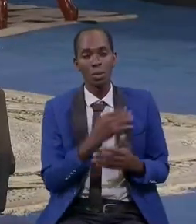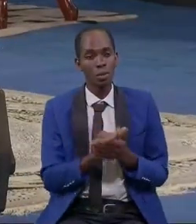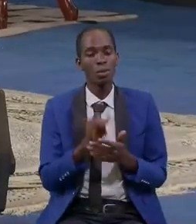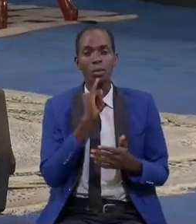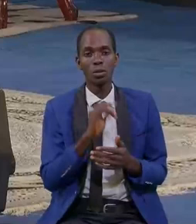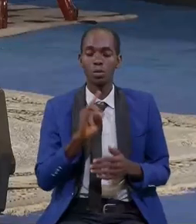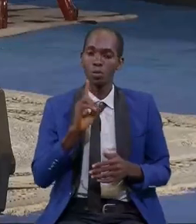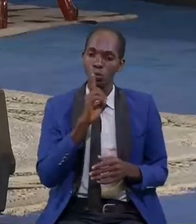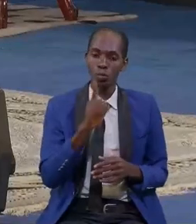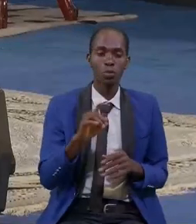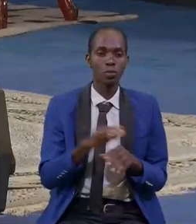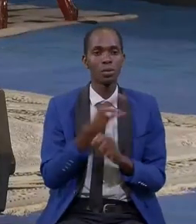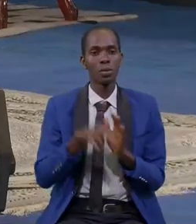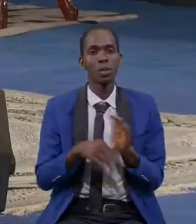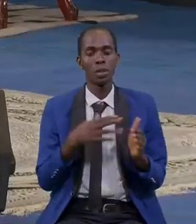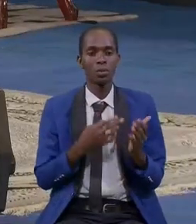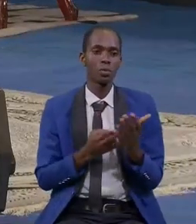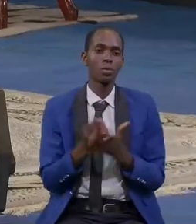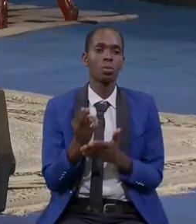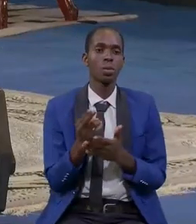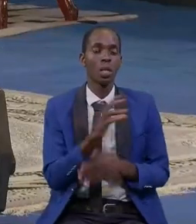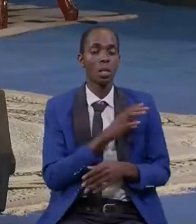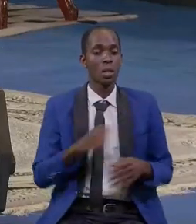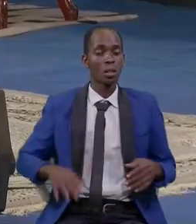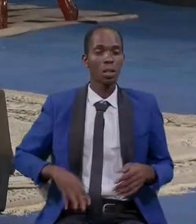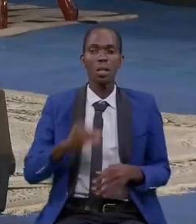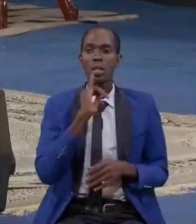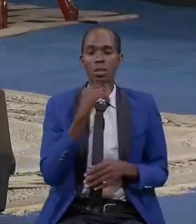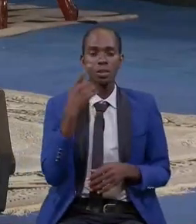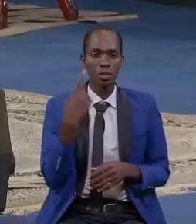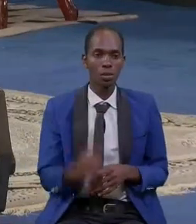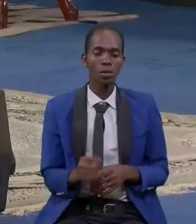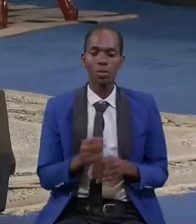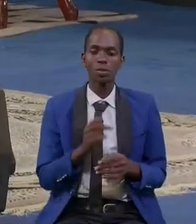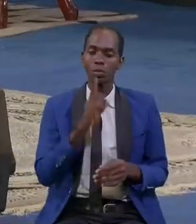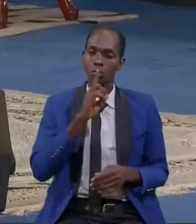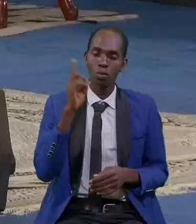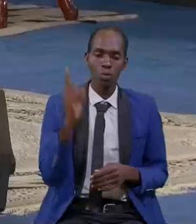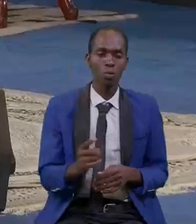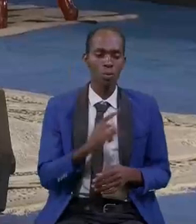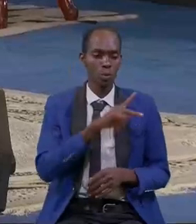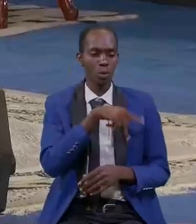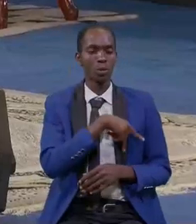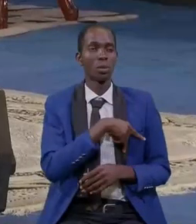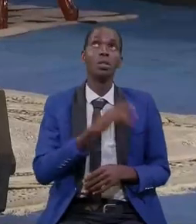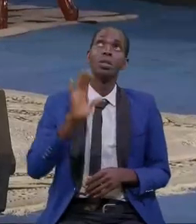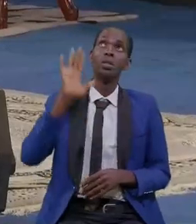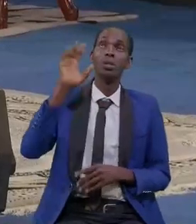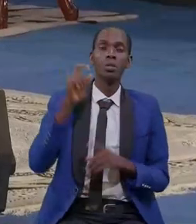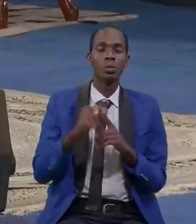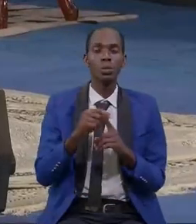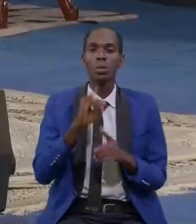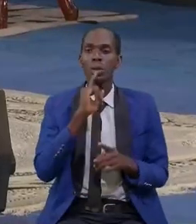vérité. Christ est la vérité personnifiée. Il est la parole, il